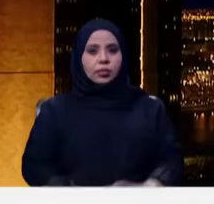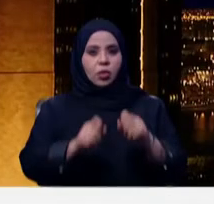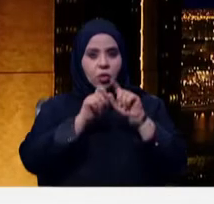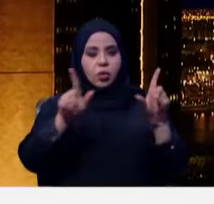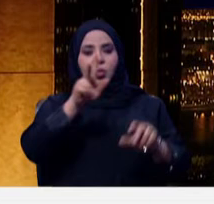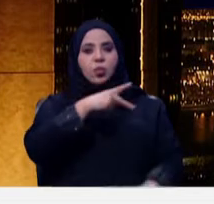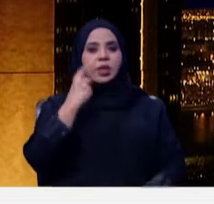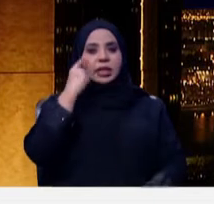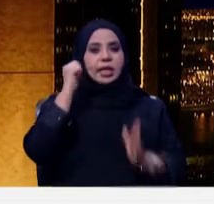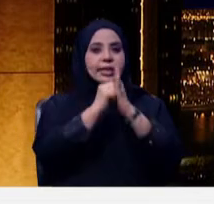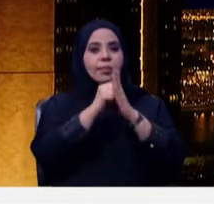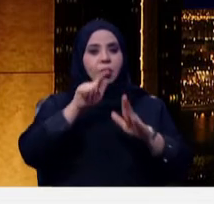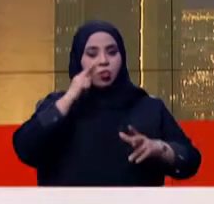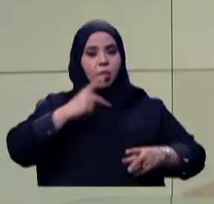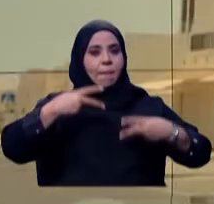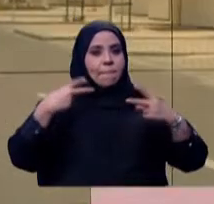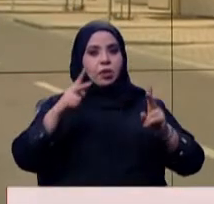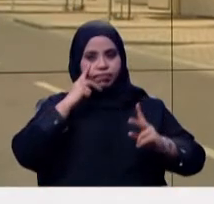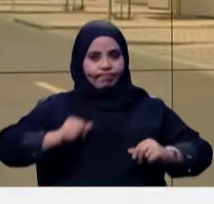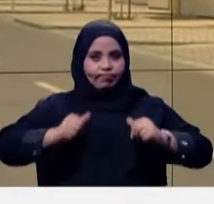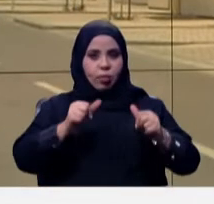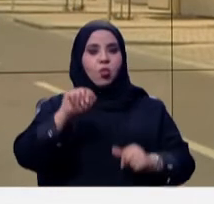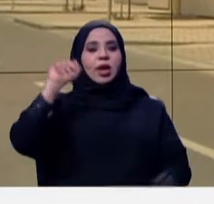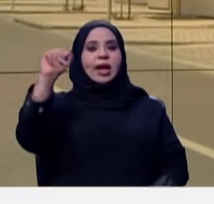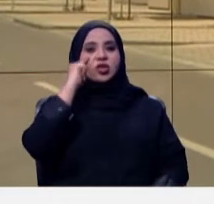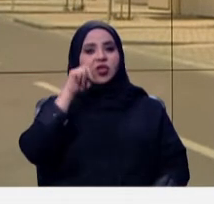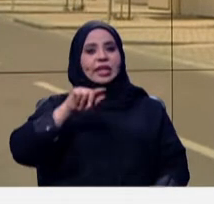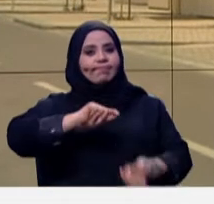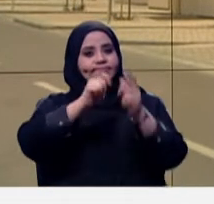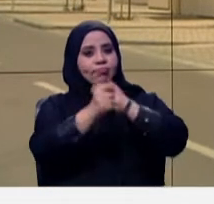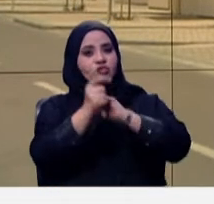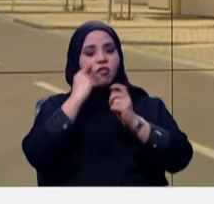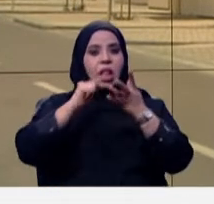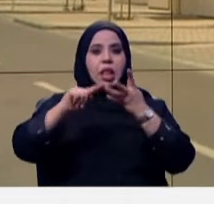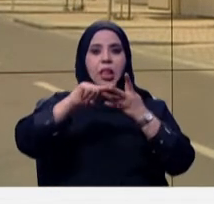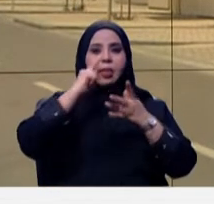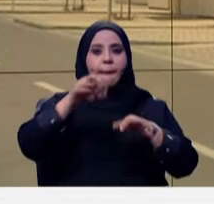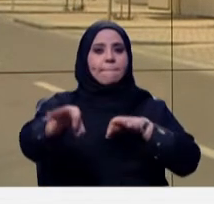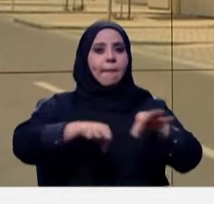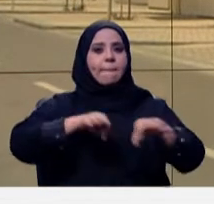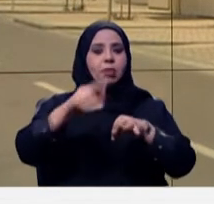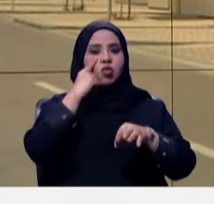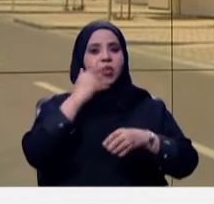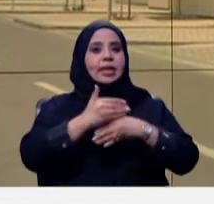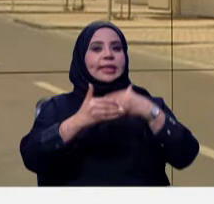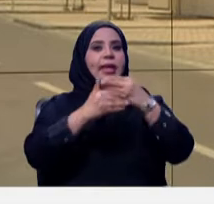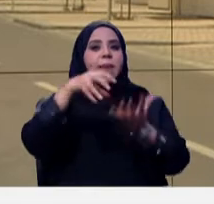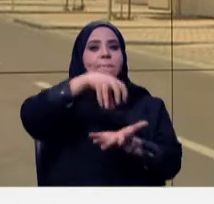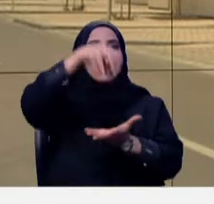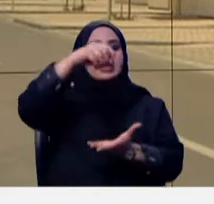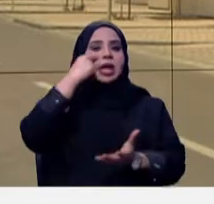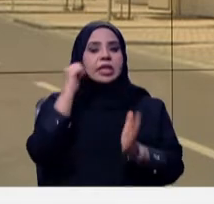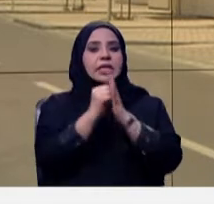كشفت وزارة الإسكان عن إطلاقها مبادرات تتعلق بإجراء تعديلات على الاشتراطات التنظيمية للتعمير في المناطق